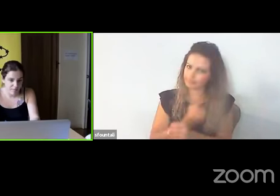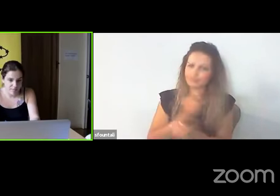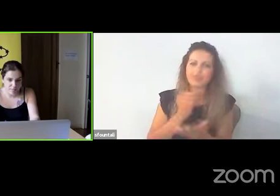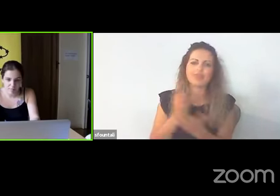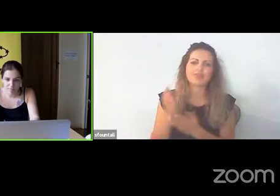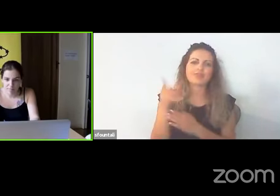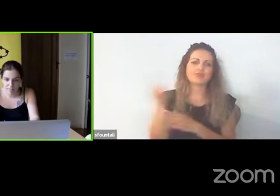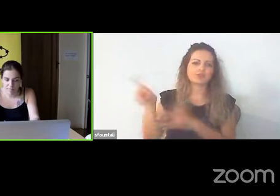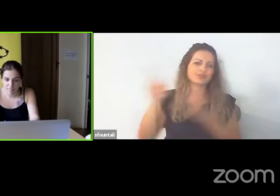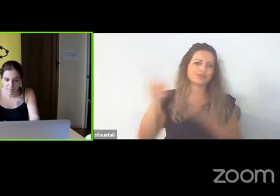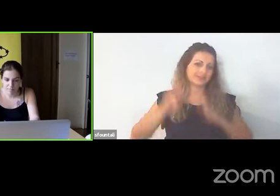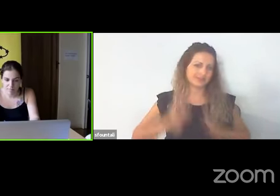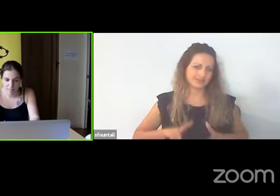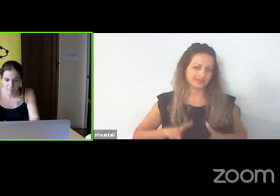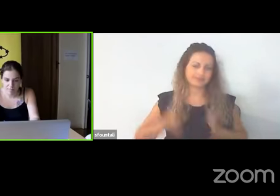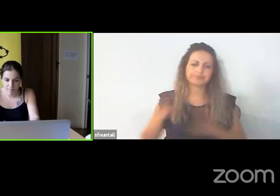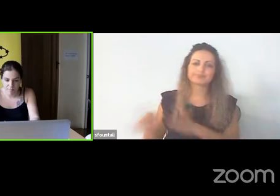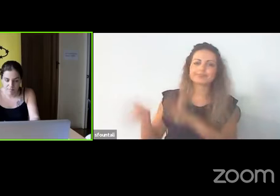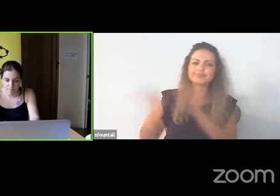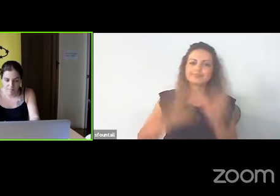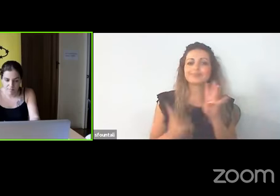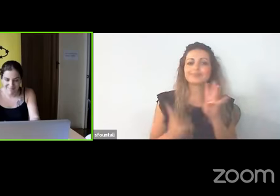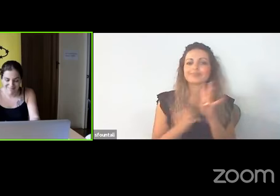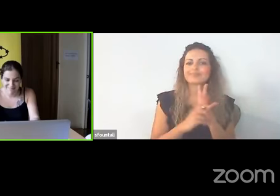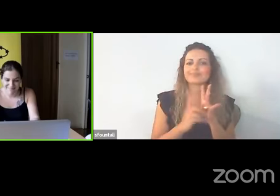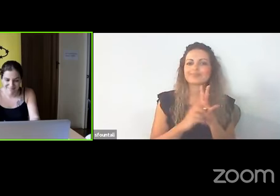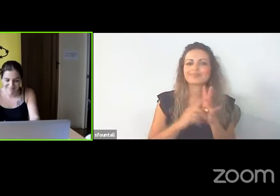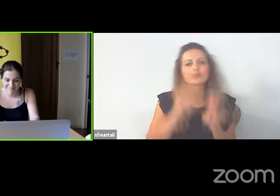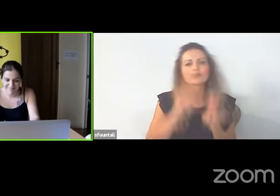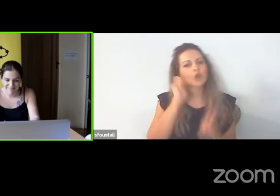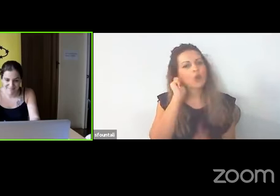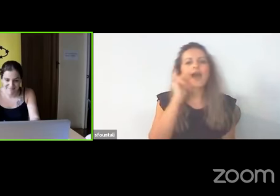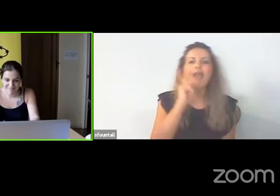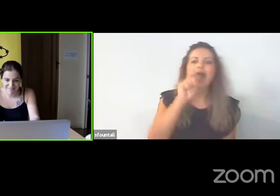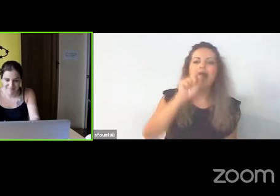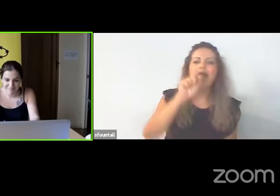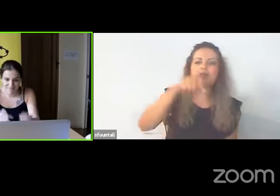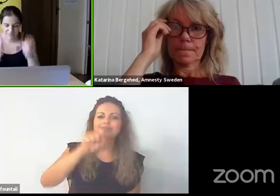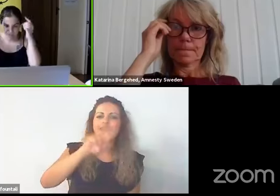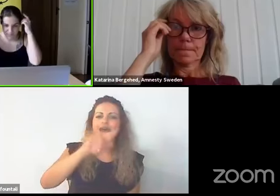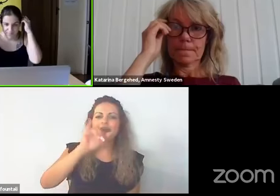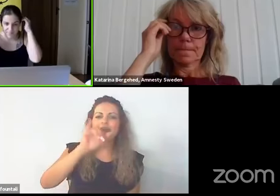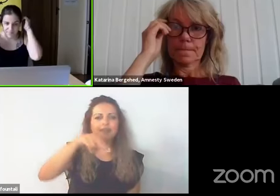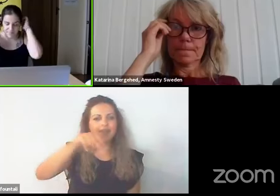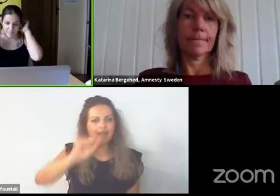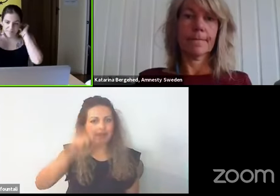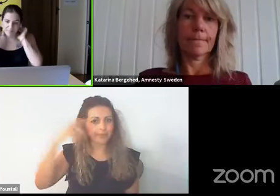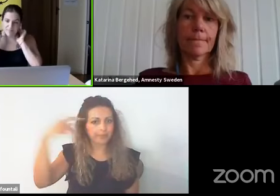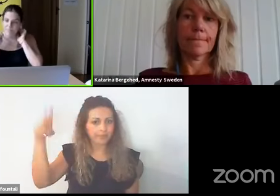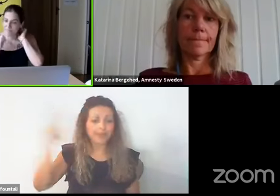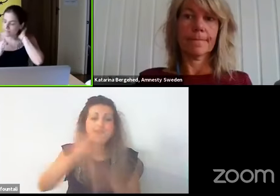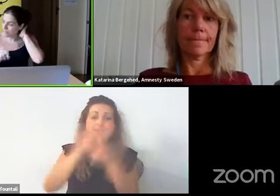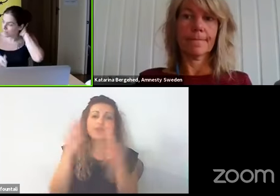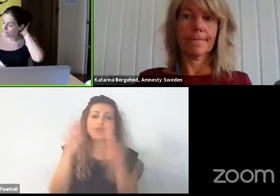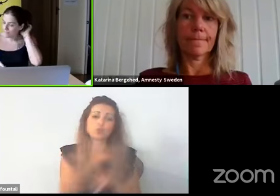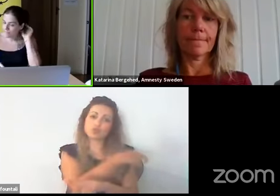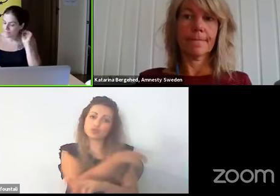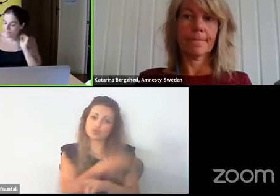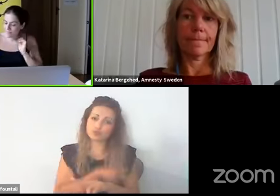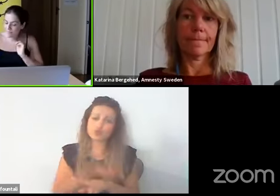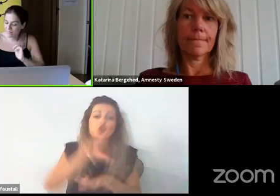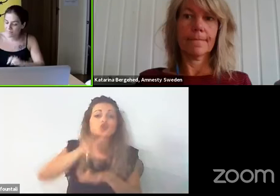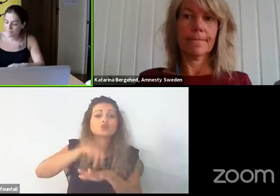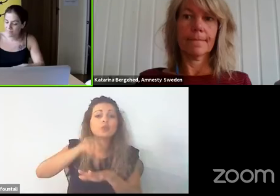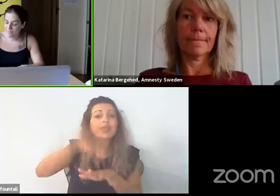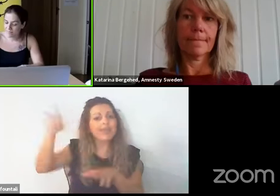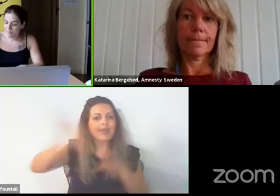τη στιγμή η Καταρίνα Μπέργκεχετ από το σουηδικό τμήμα της Διεθνούς Αμνηστίας, την οποία